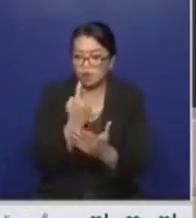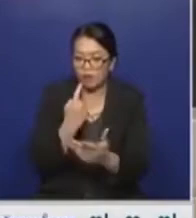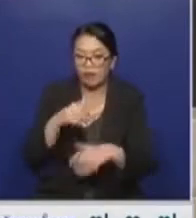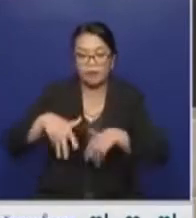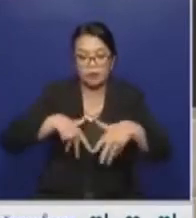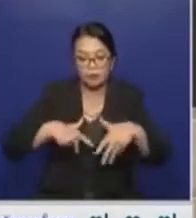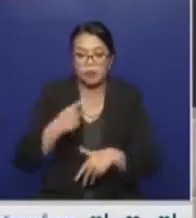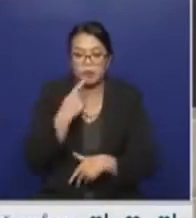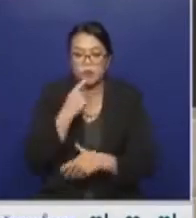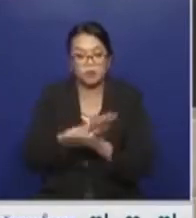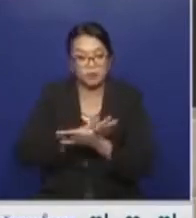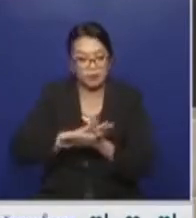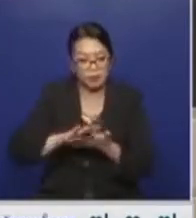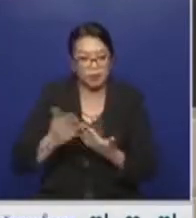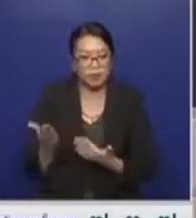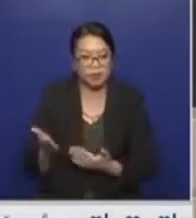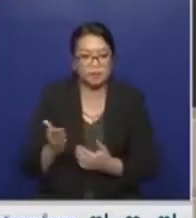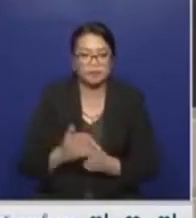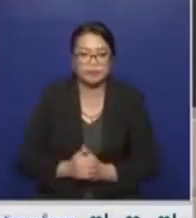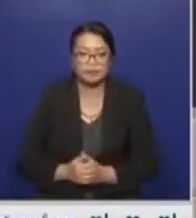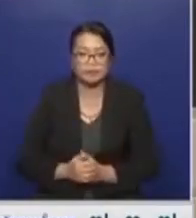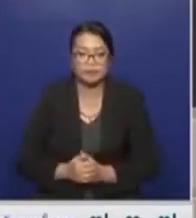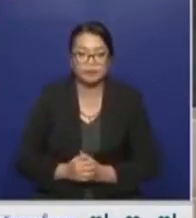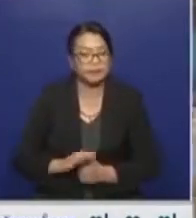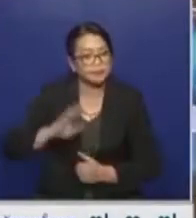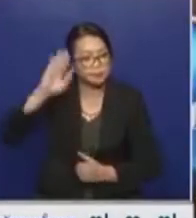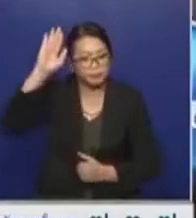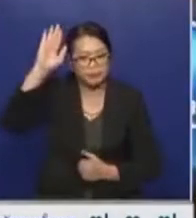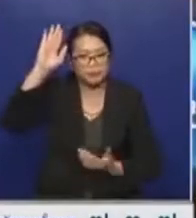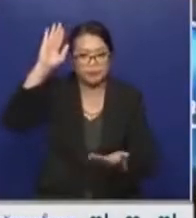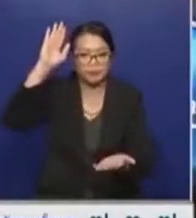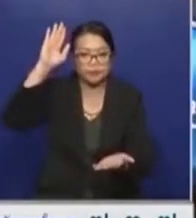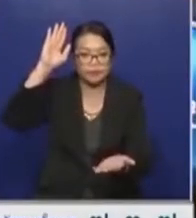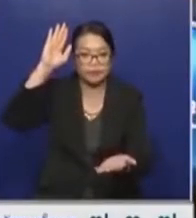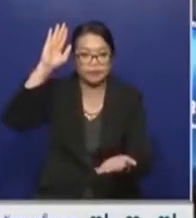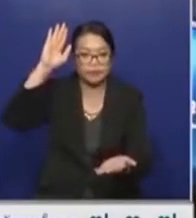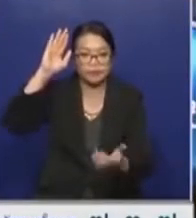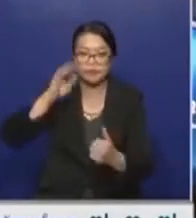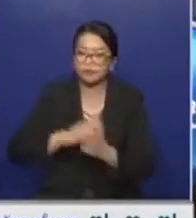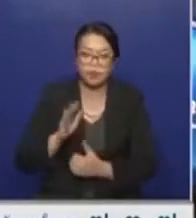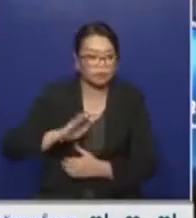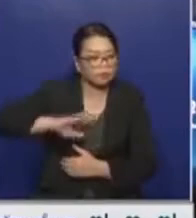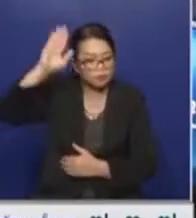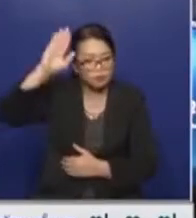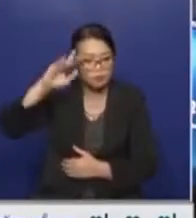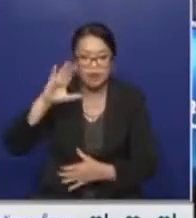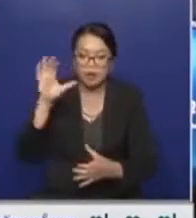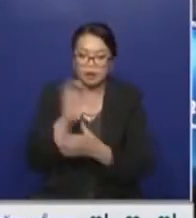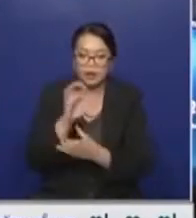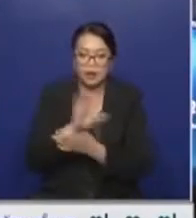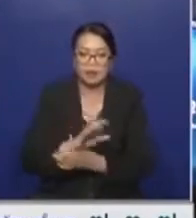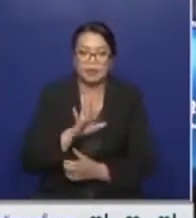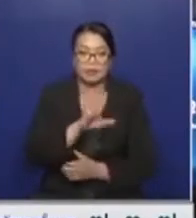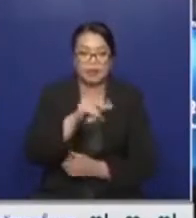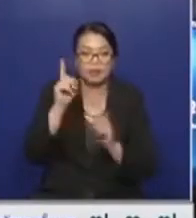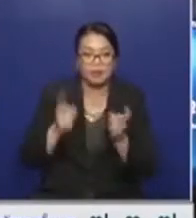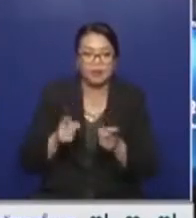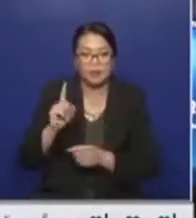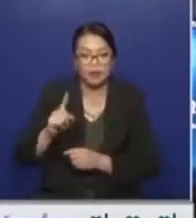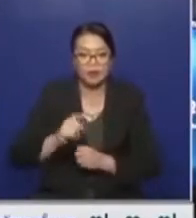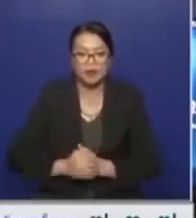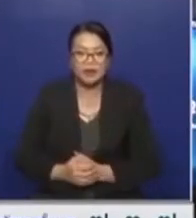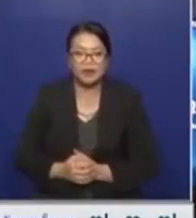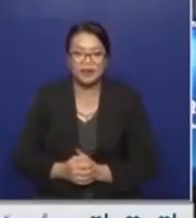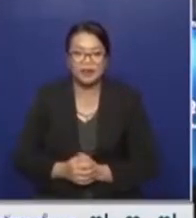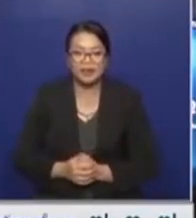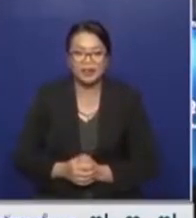ะครับ ได้ค่ะ ครับ ท่านประธานครับผม เชิญนะครับ ผมขออนุญาตประท้วงครับ ตามข้อบังคับข้อที่5วงเล็บ1ครับท่านประธานครับผ